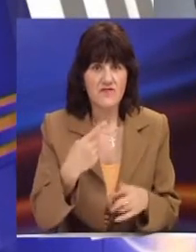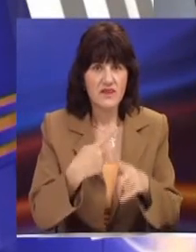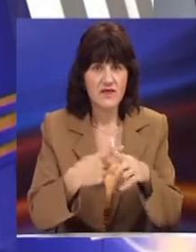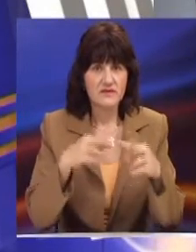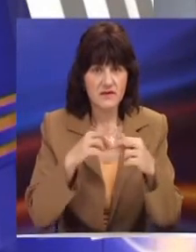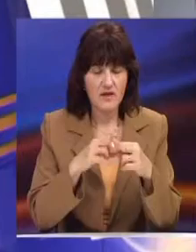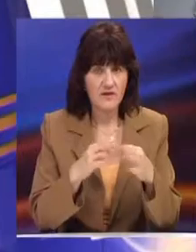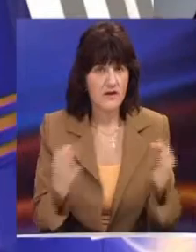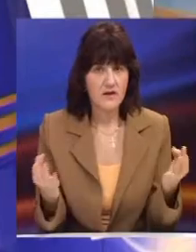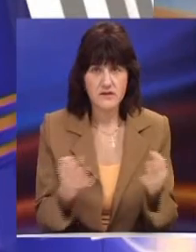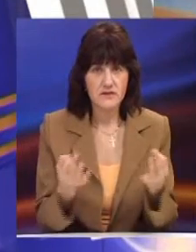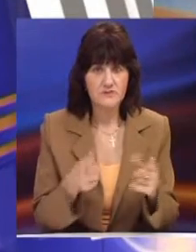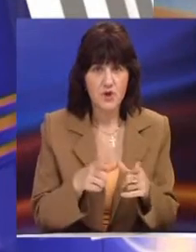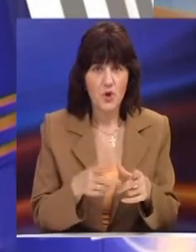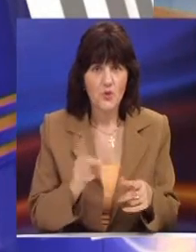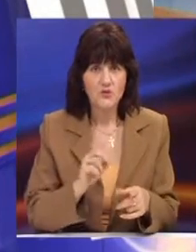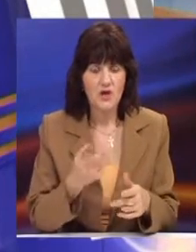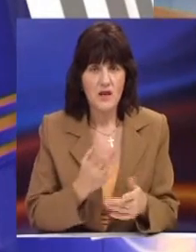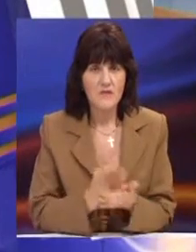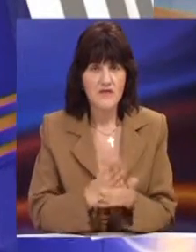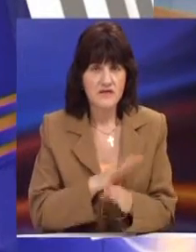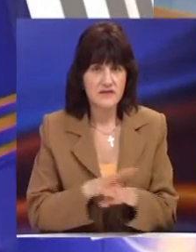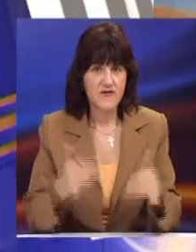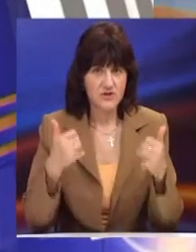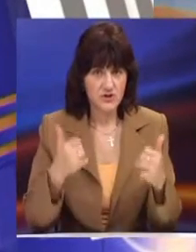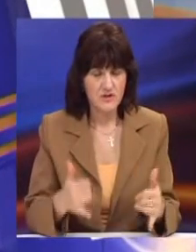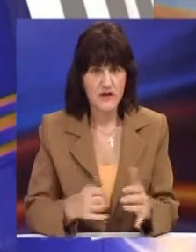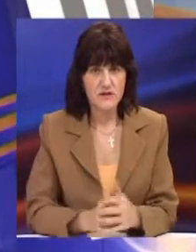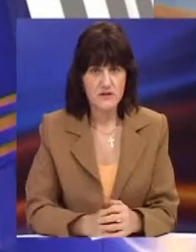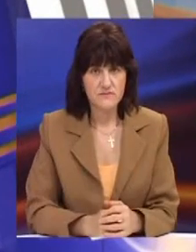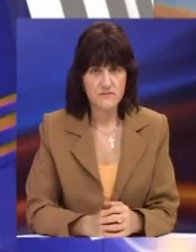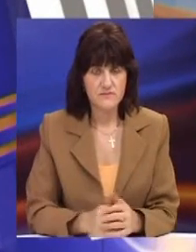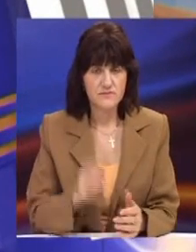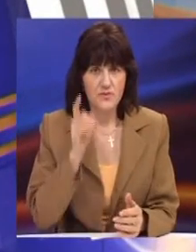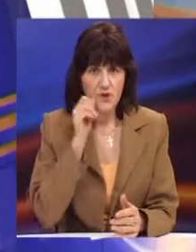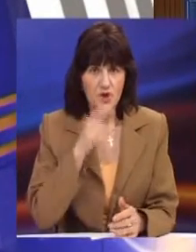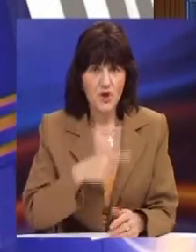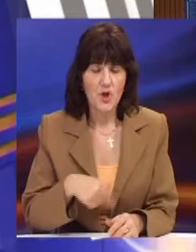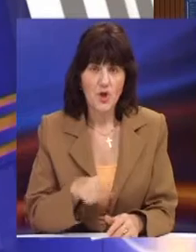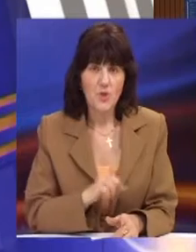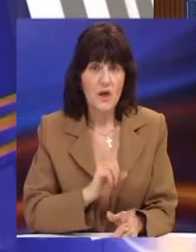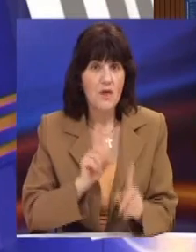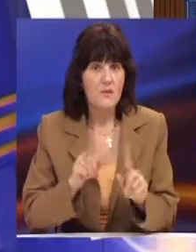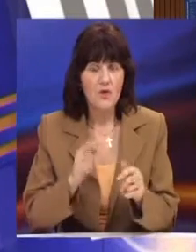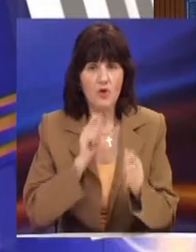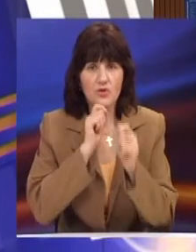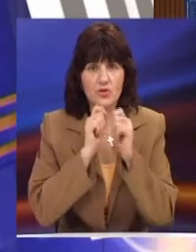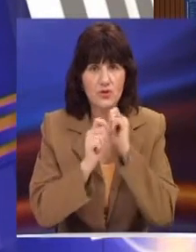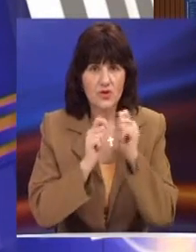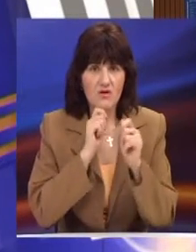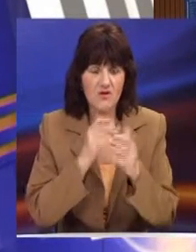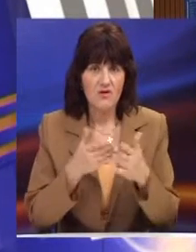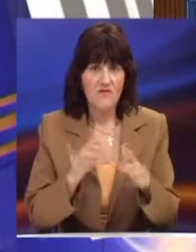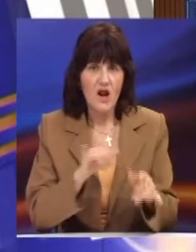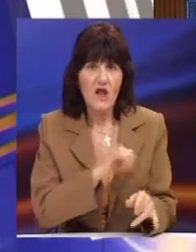hektara, zbog čega izdavanje zemljišta u Žedniku neće biti završeno danas. Ljudi nisu se mogli dogovoriti, iako je